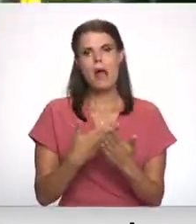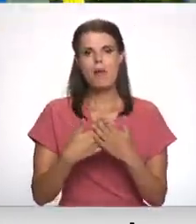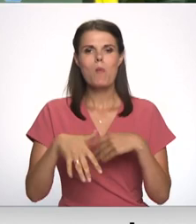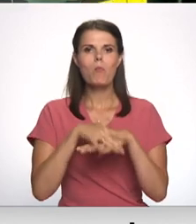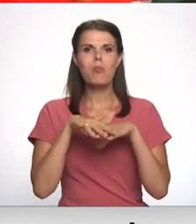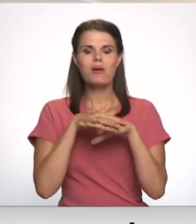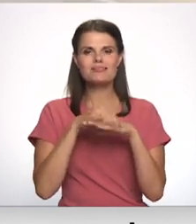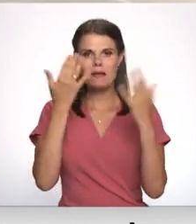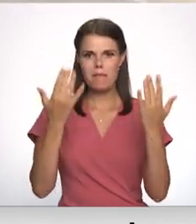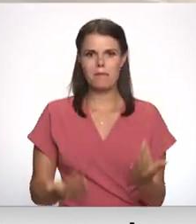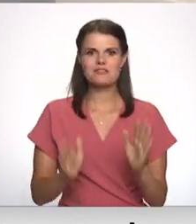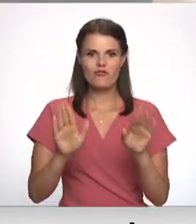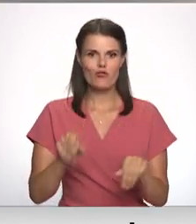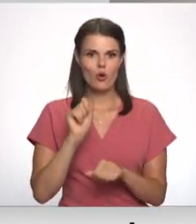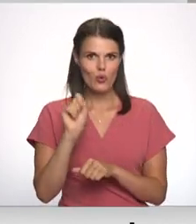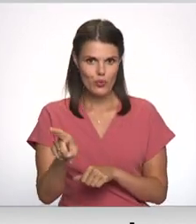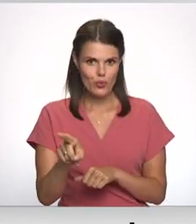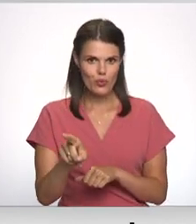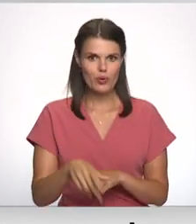publiskos pasākumos.